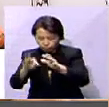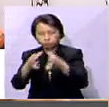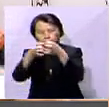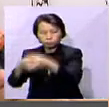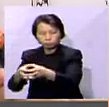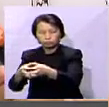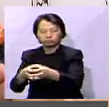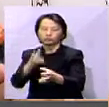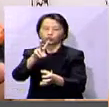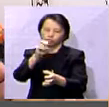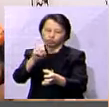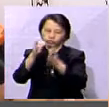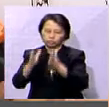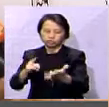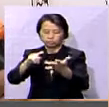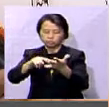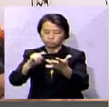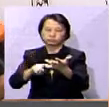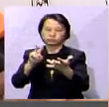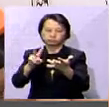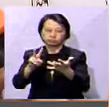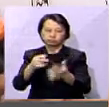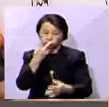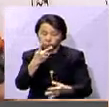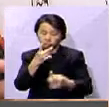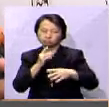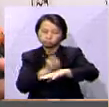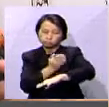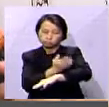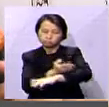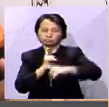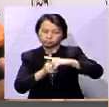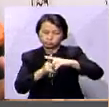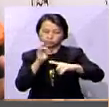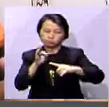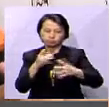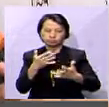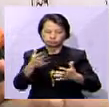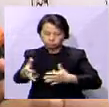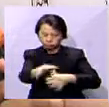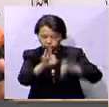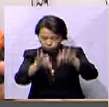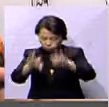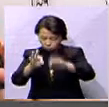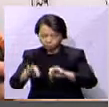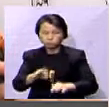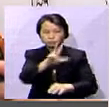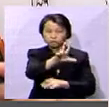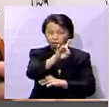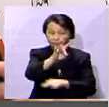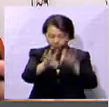ke Johor ni. Saya rasa insyaAllah nampak perkembangan positif dan kita dapat kumpulkan yang terbaik dari kalangan 38